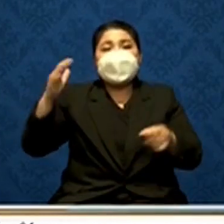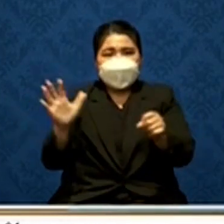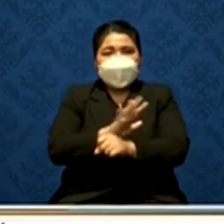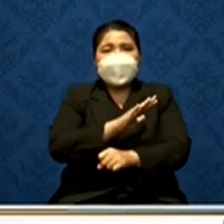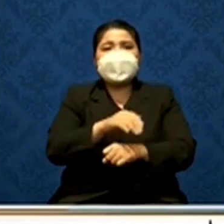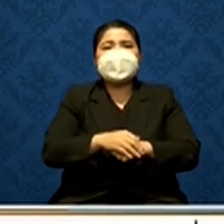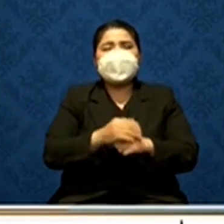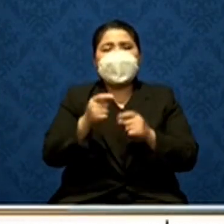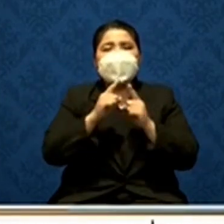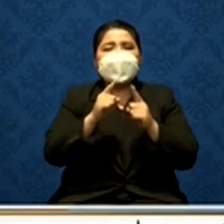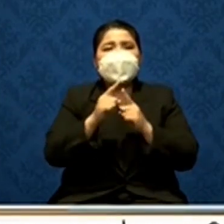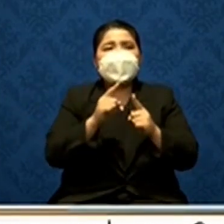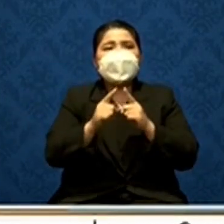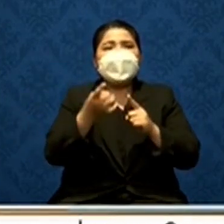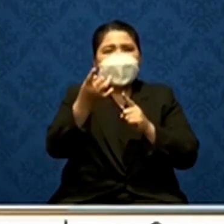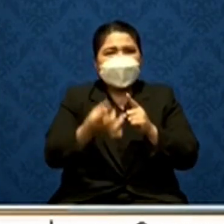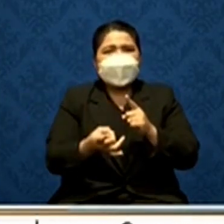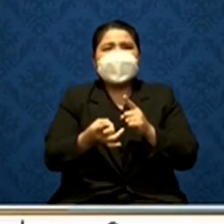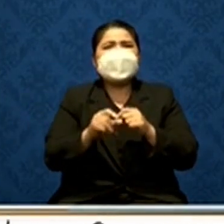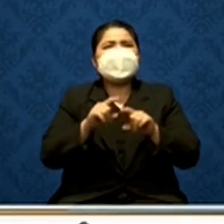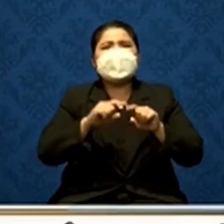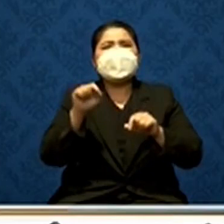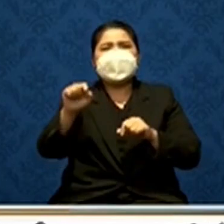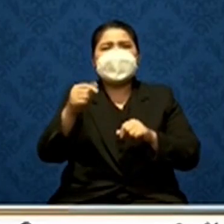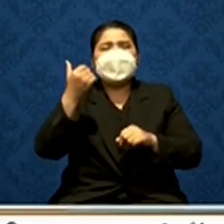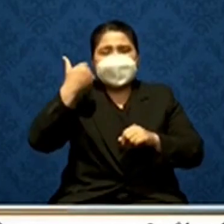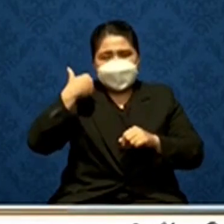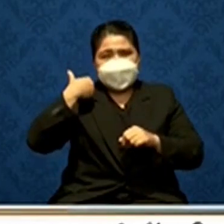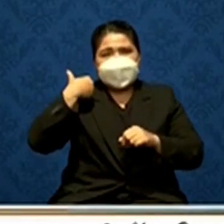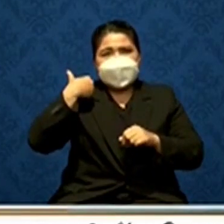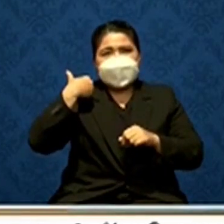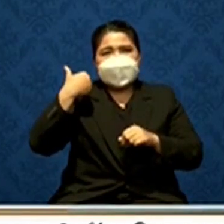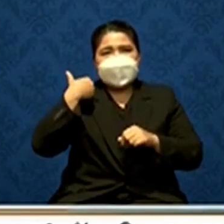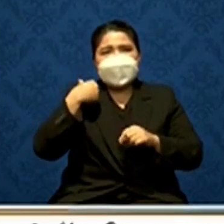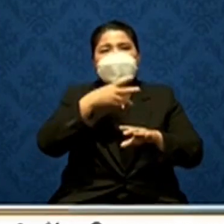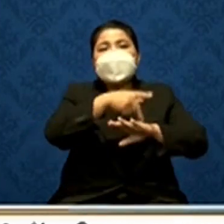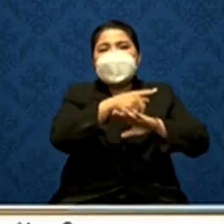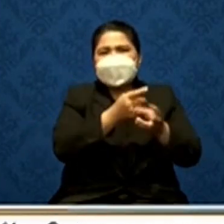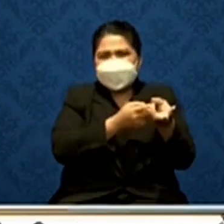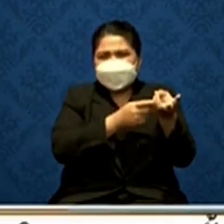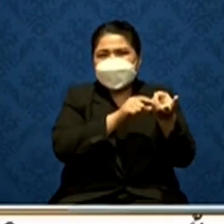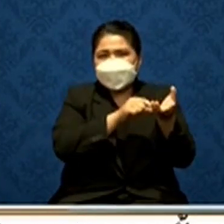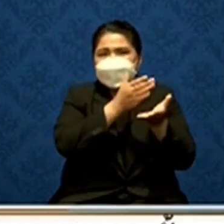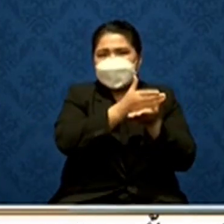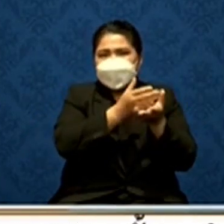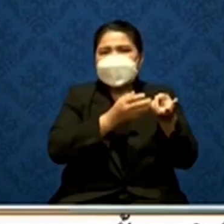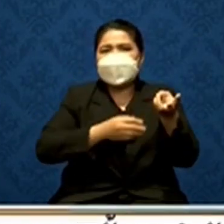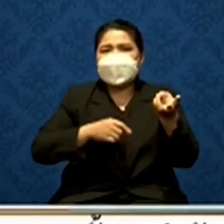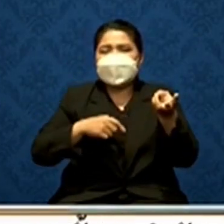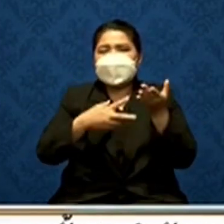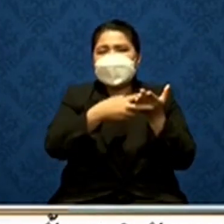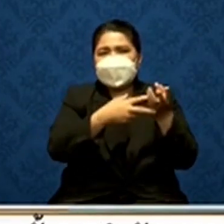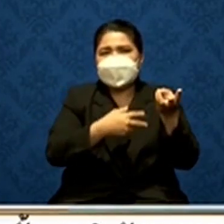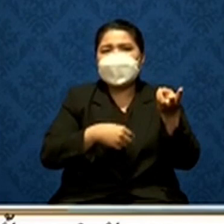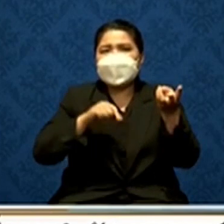ยบรงมีบางช่วงบางตอนขออยาทรมาฐานนิดเดีวครัเพื่อให้ทรบนตี